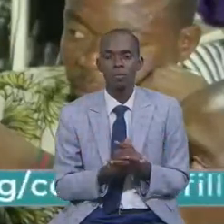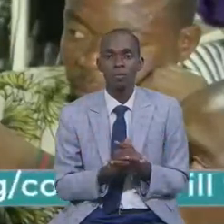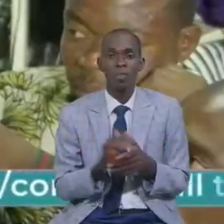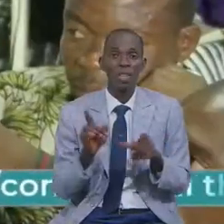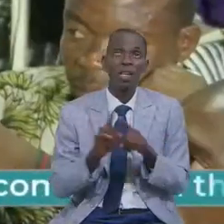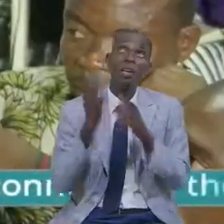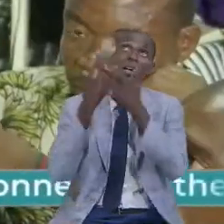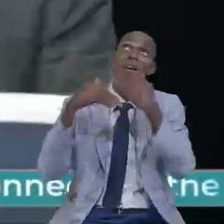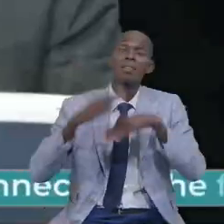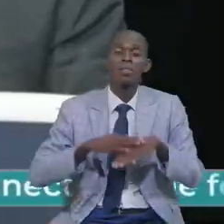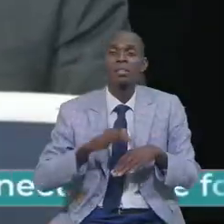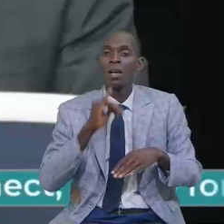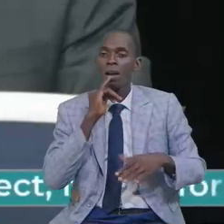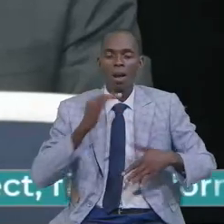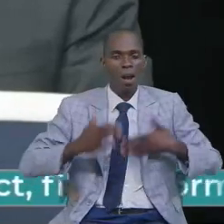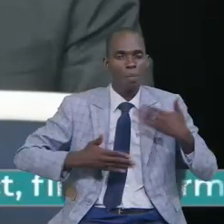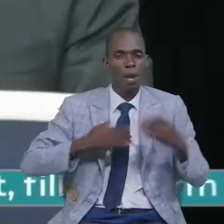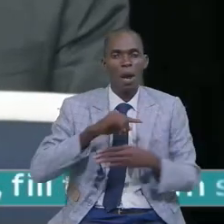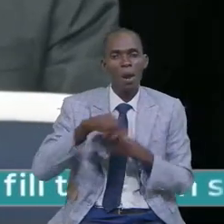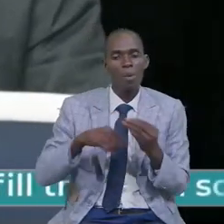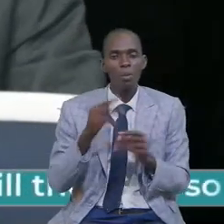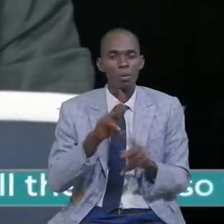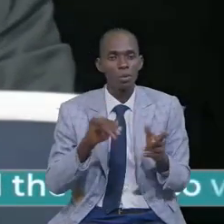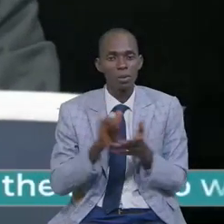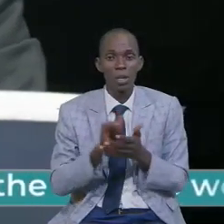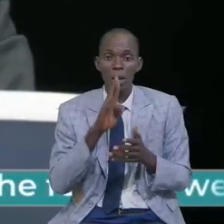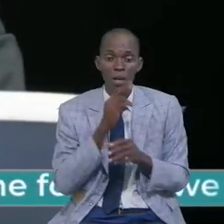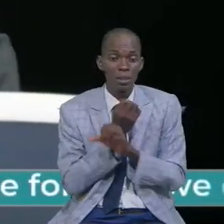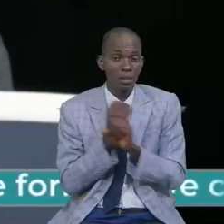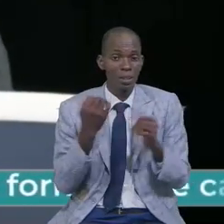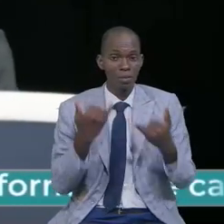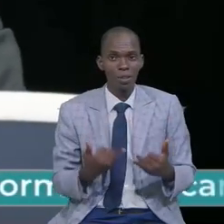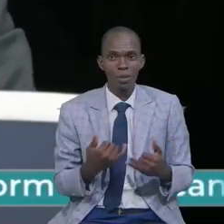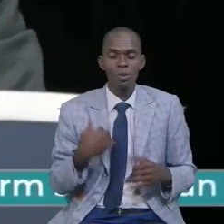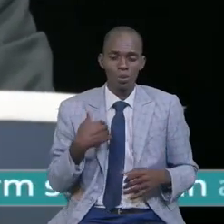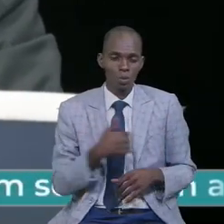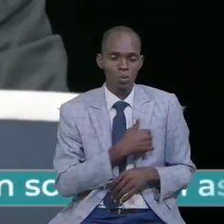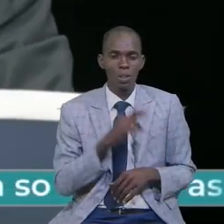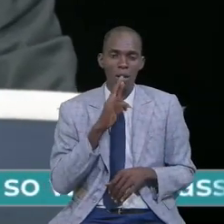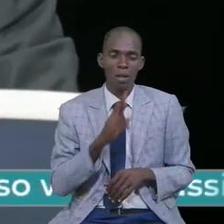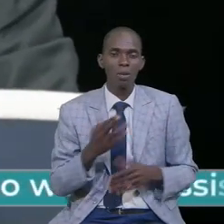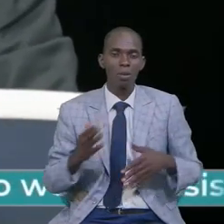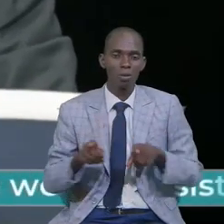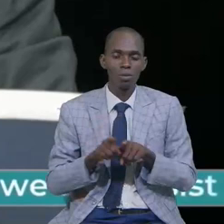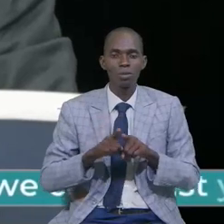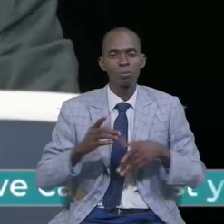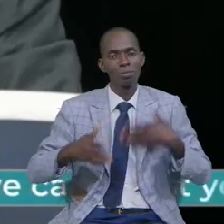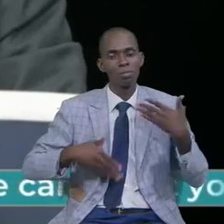Comme le ciel se réjouit de nous, de tous ces gens qui ont levé leurs mains, nous nous réjouissons également.